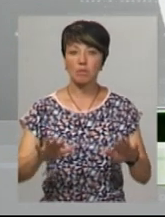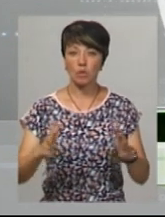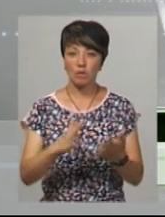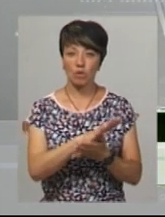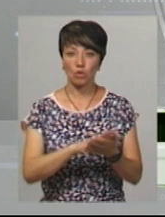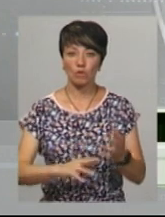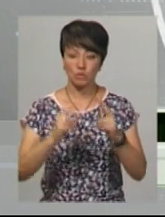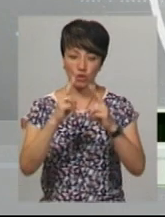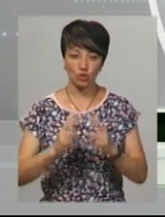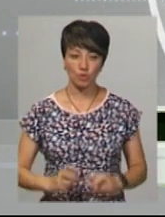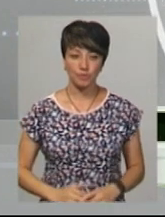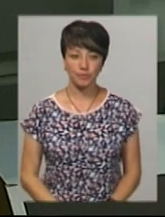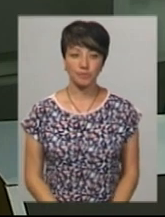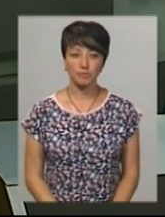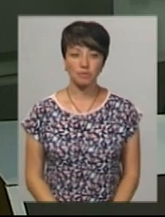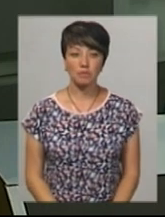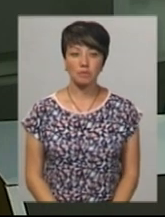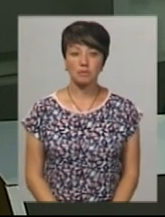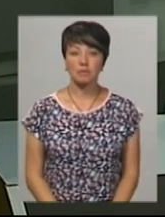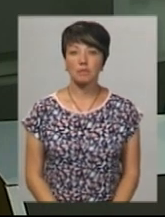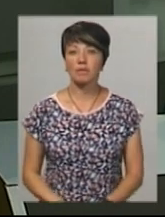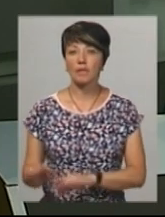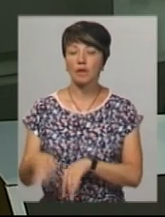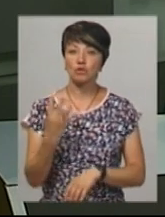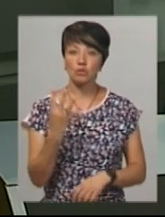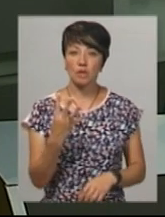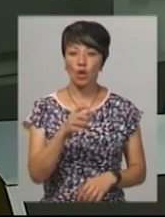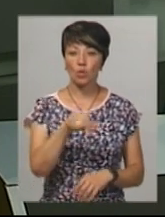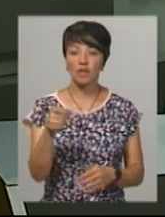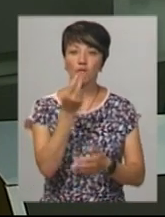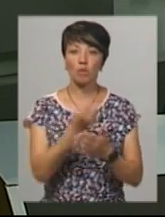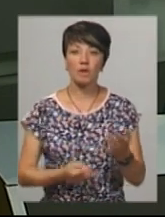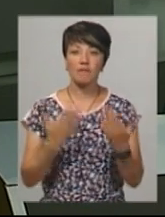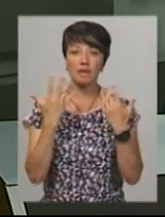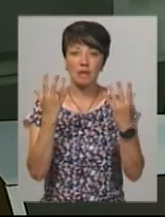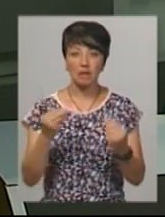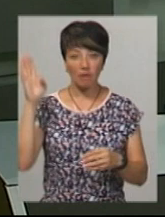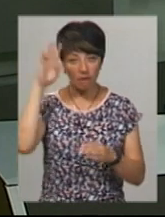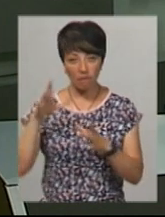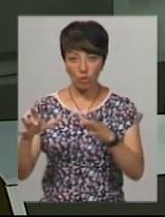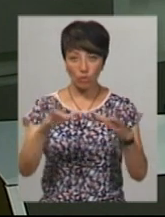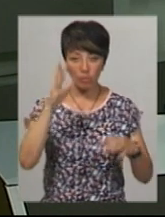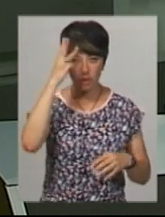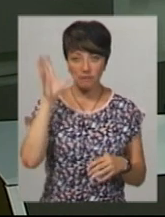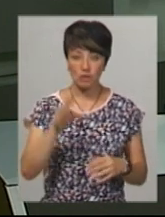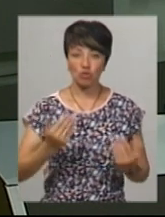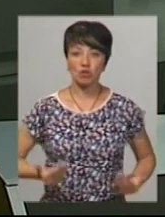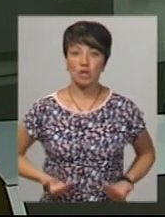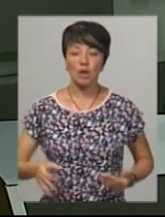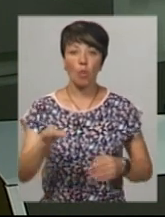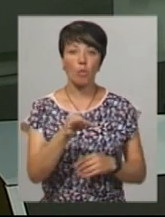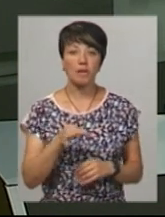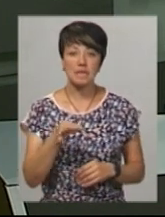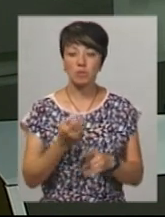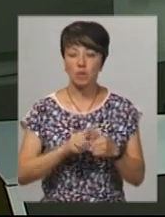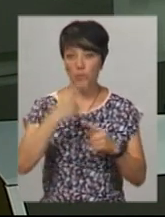продовжують працювати слідчі. Чотири людини втопилися за вихідні в водоймах Хмельниччини. Всі вони – жителі області.